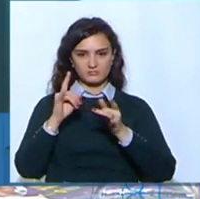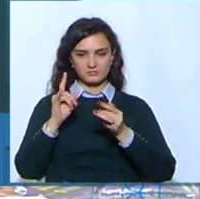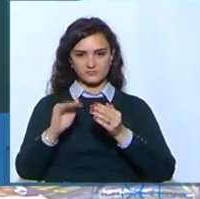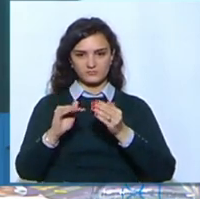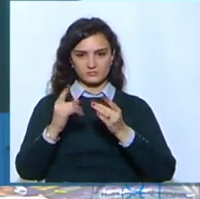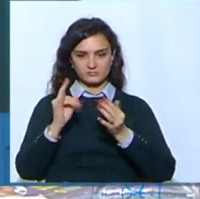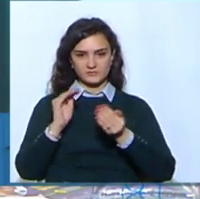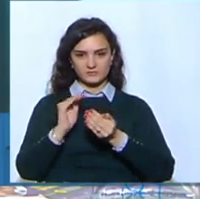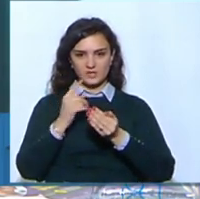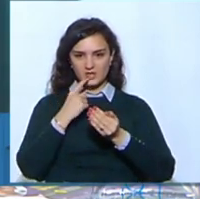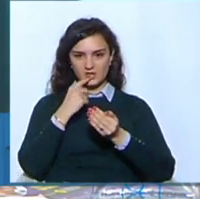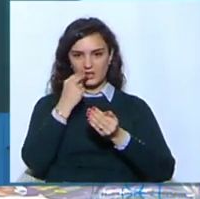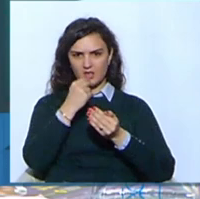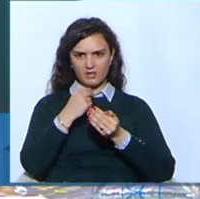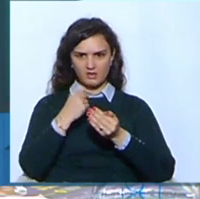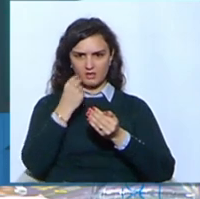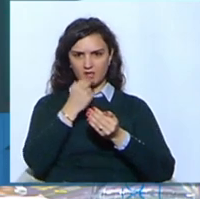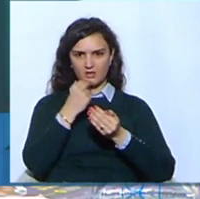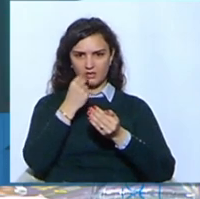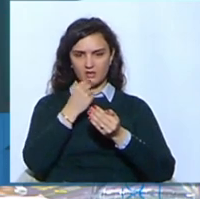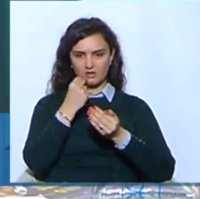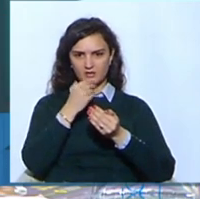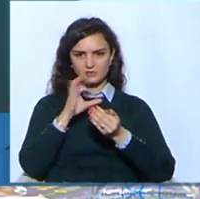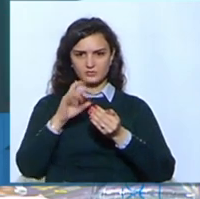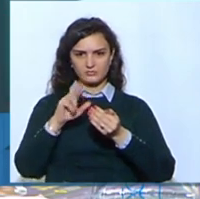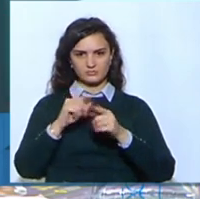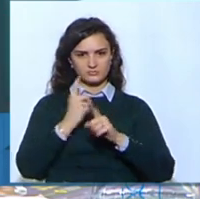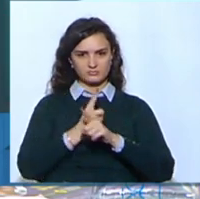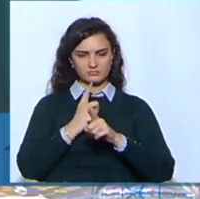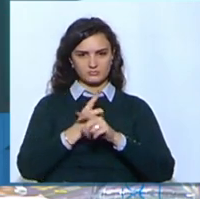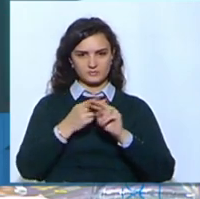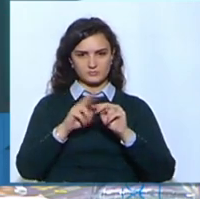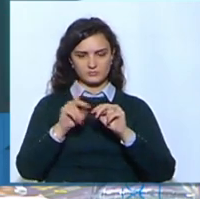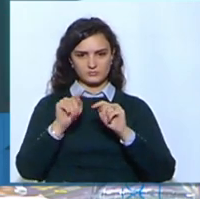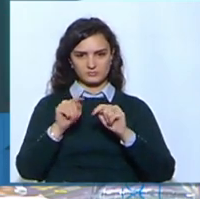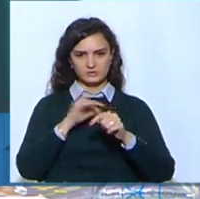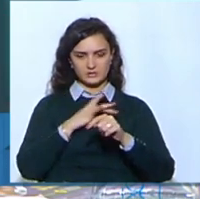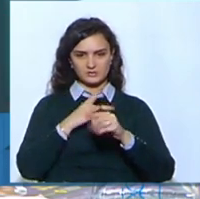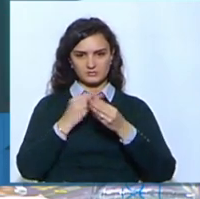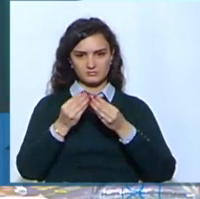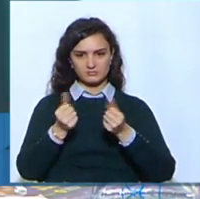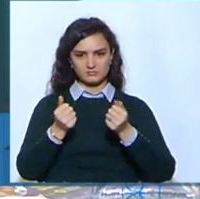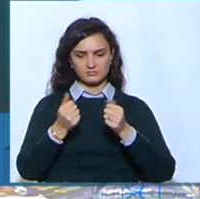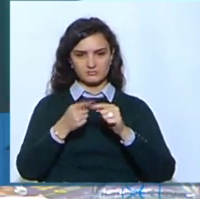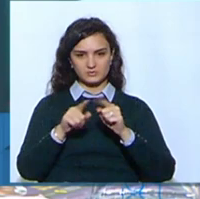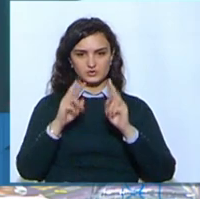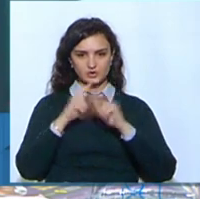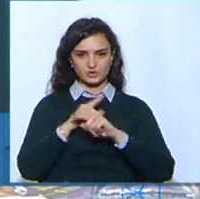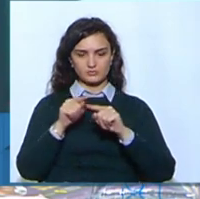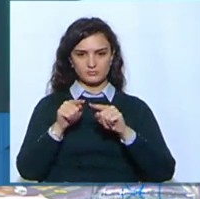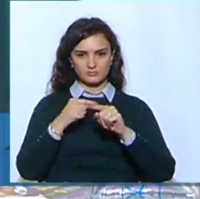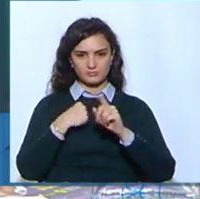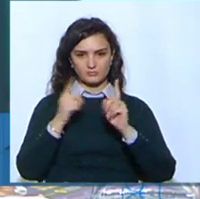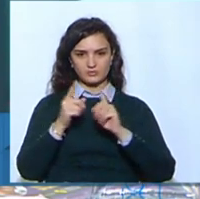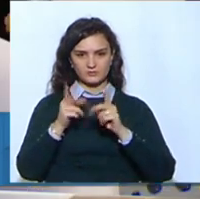პატარას ახალშობილს ენაზე მოაყრიან ხოლმე, ან პირში ჩააყრიან სოდას, იმიტომ რომ დაძლიონ ეს თეთრი ნადები. ესეც დაუშვებელია. ჩვენ ხა